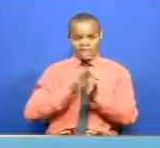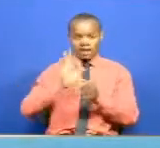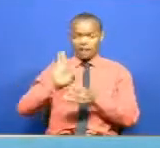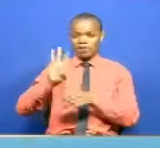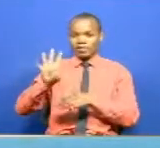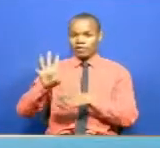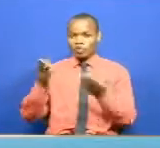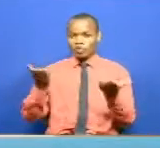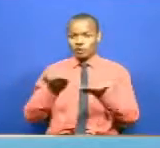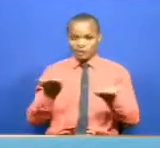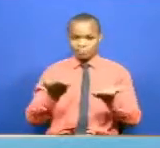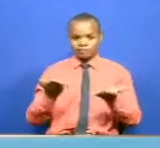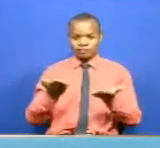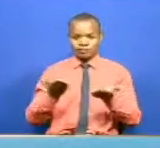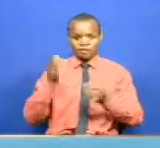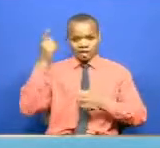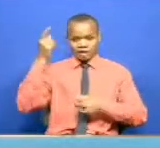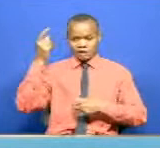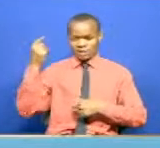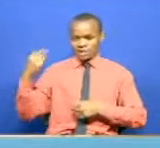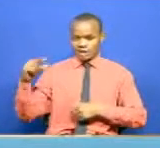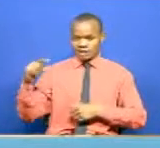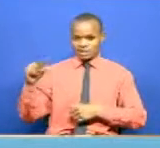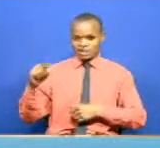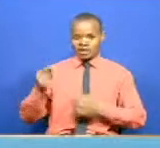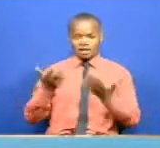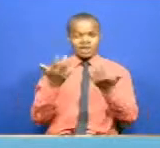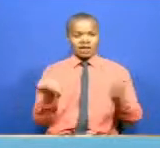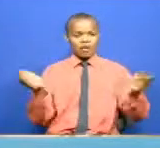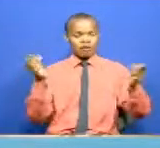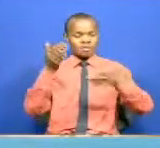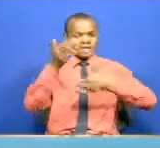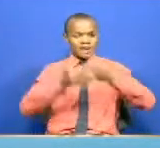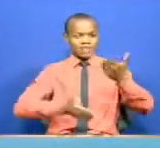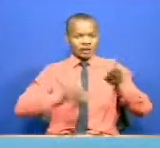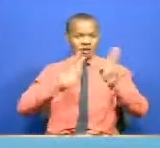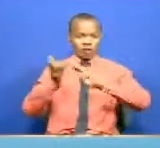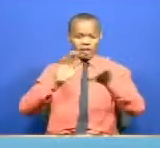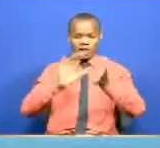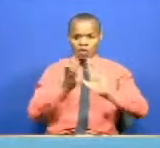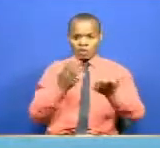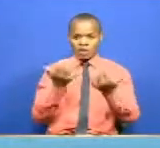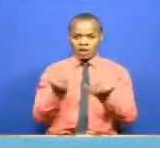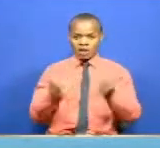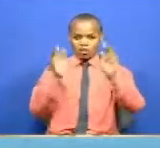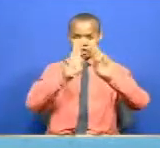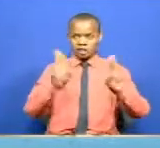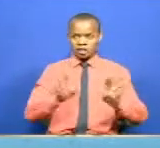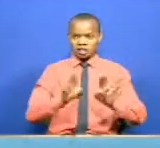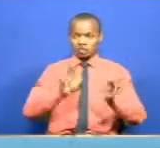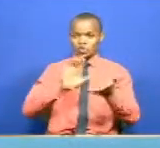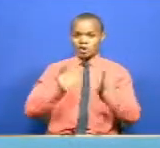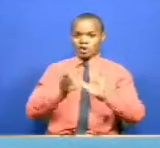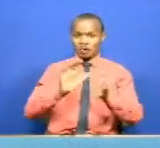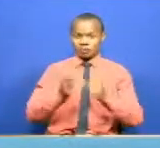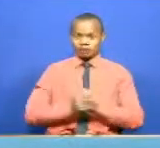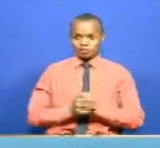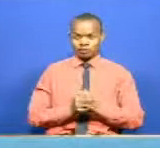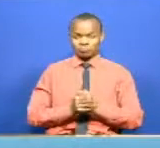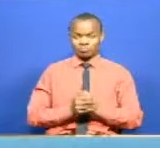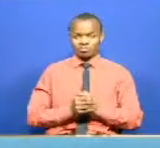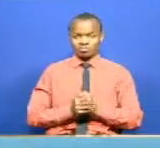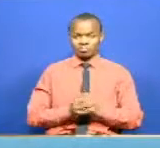katika sehemu za Garissa. Na basi kwa hayo natamatisha utabiri wa hali ya hewa jioni leo, tupate sasa hali itakavyokuwa katika maeneo mengine